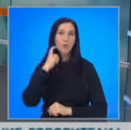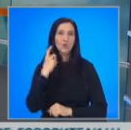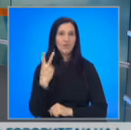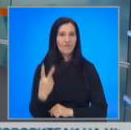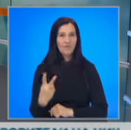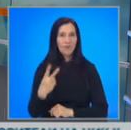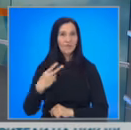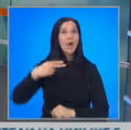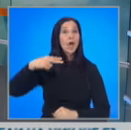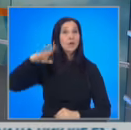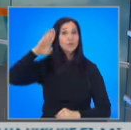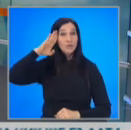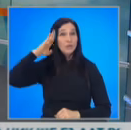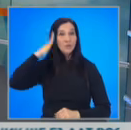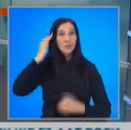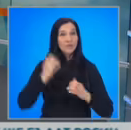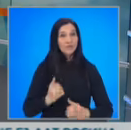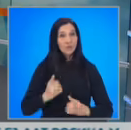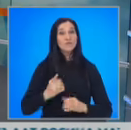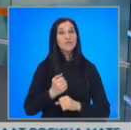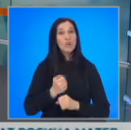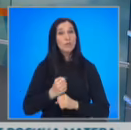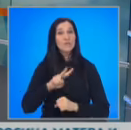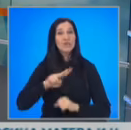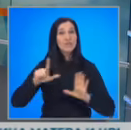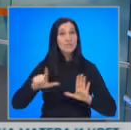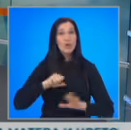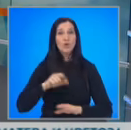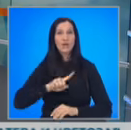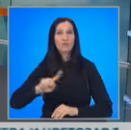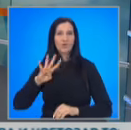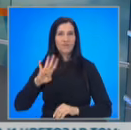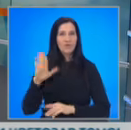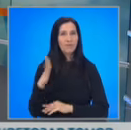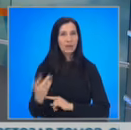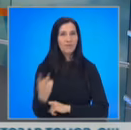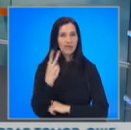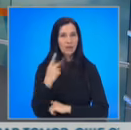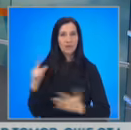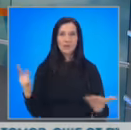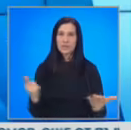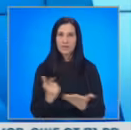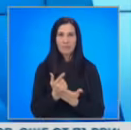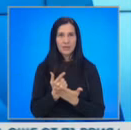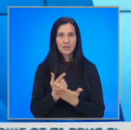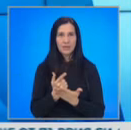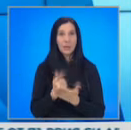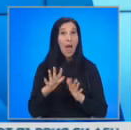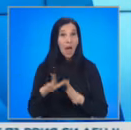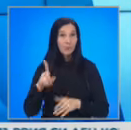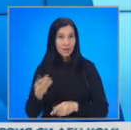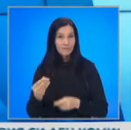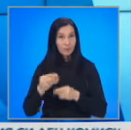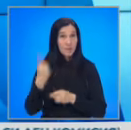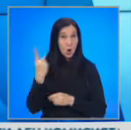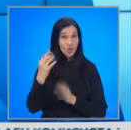2. Служебното правителство работи от 27 януари до 4 май 2017. И ако трябва да добавим